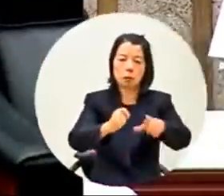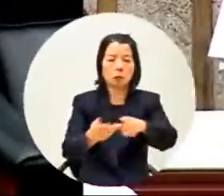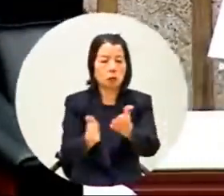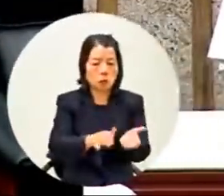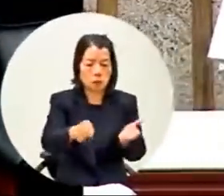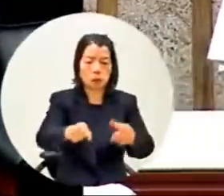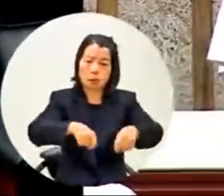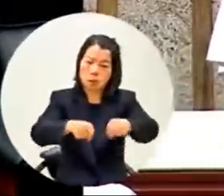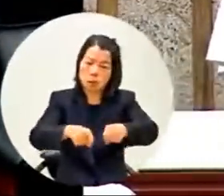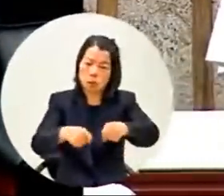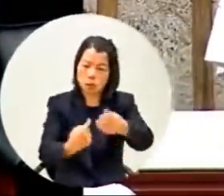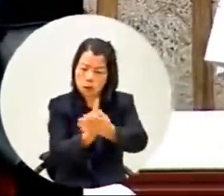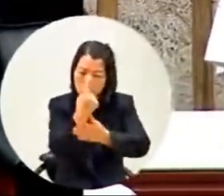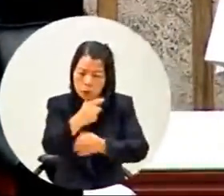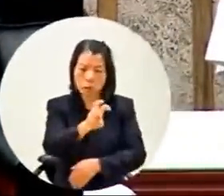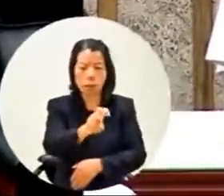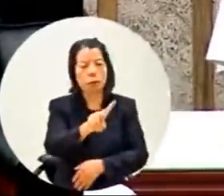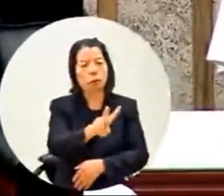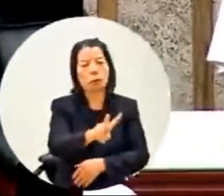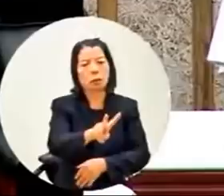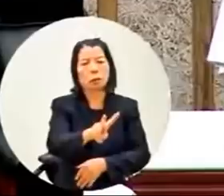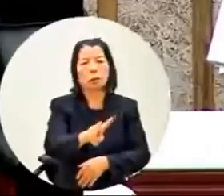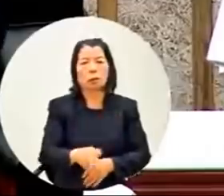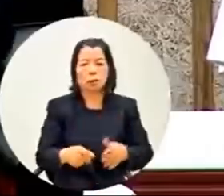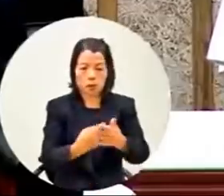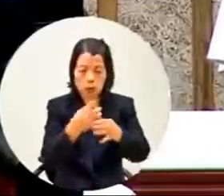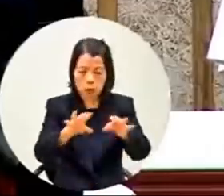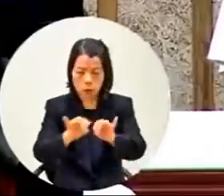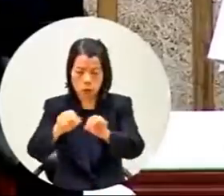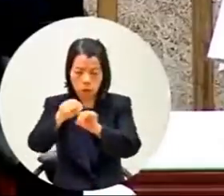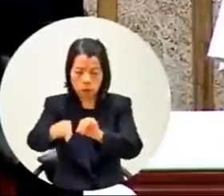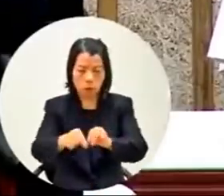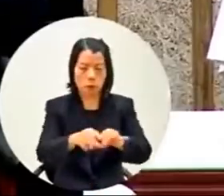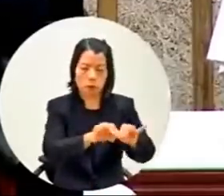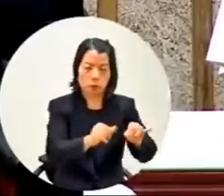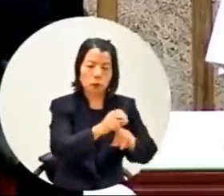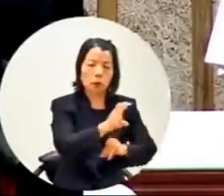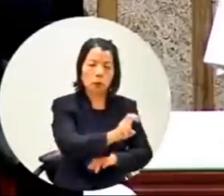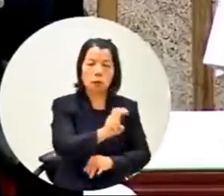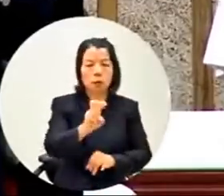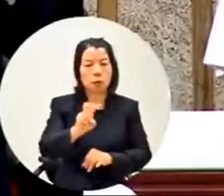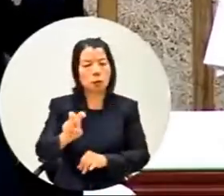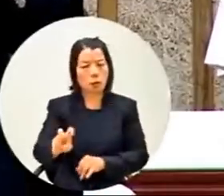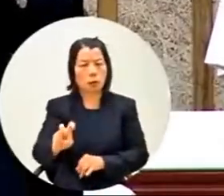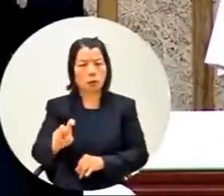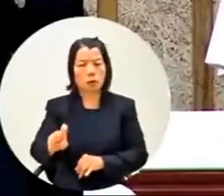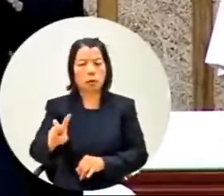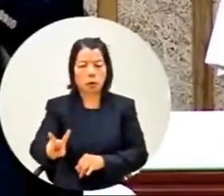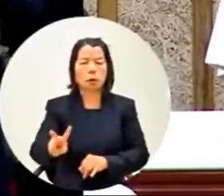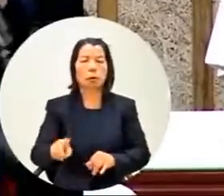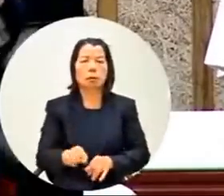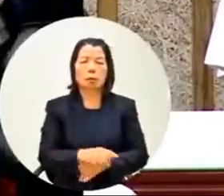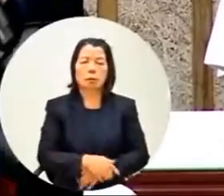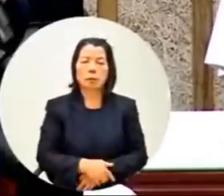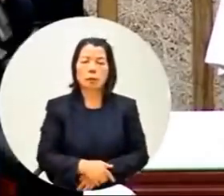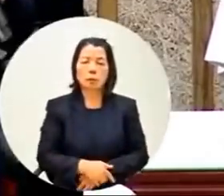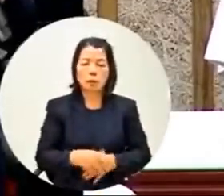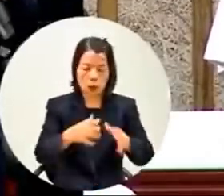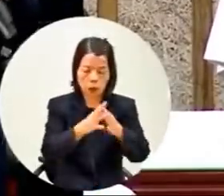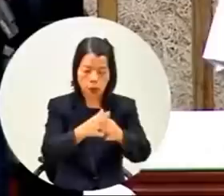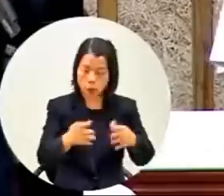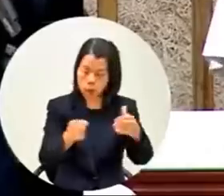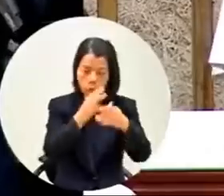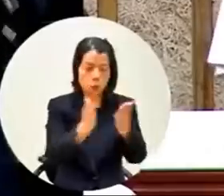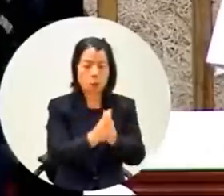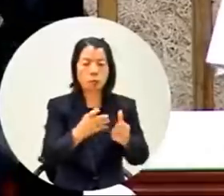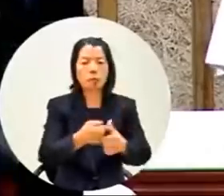是只有32，包括陆域12公顷，水域20公顷。那他所要开发的部分都属于第一线的